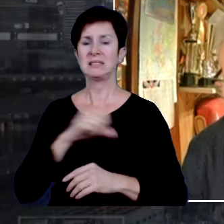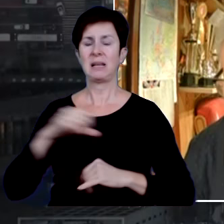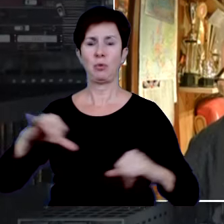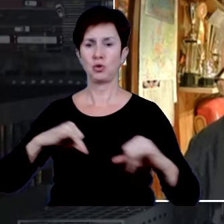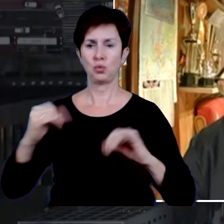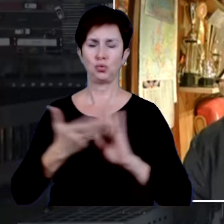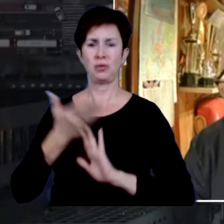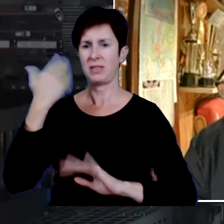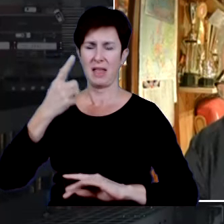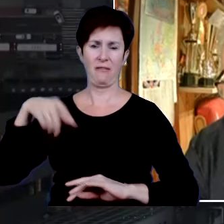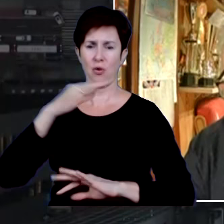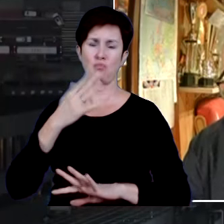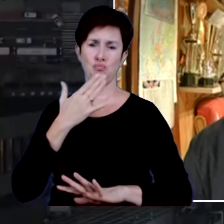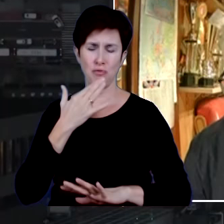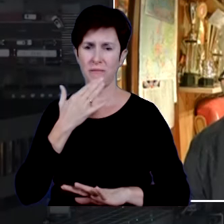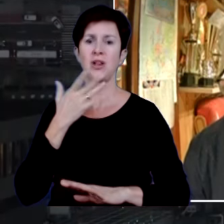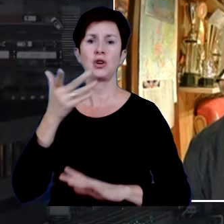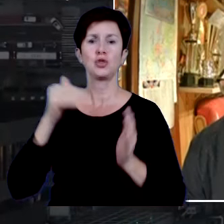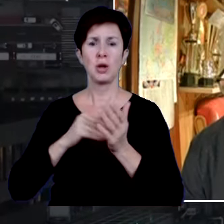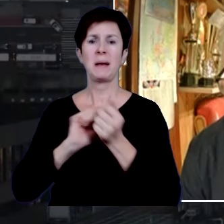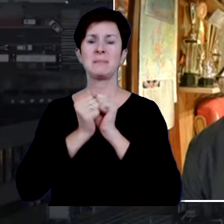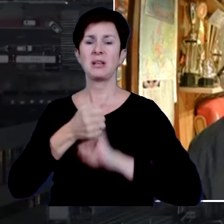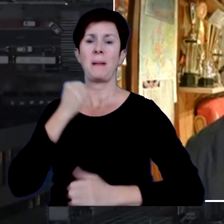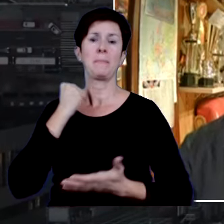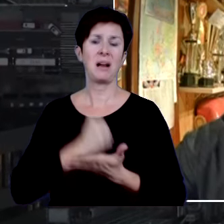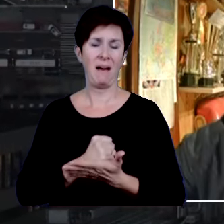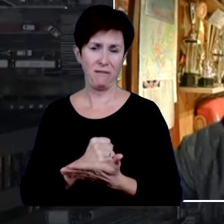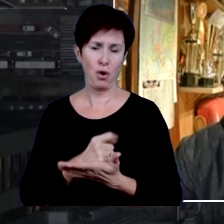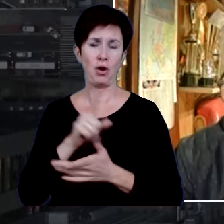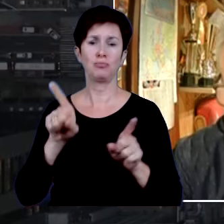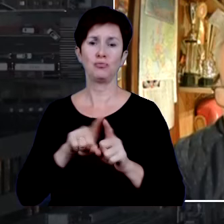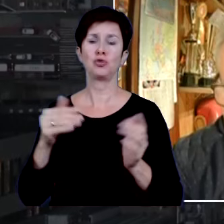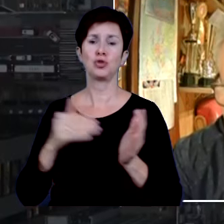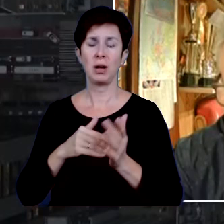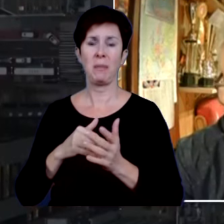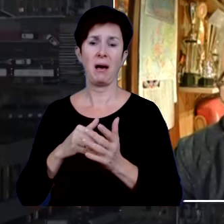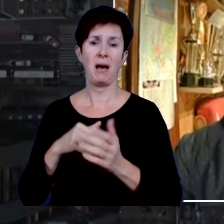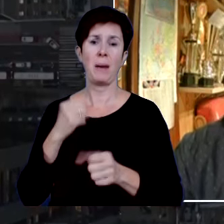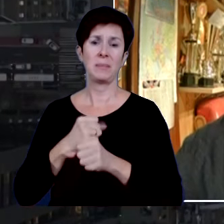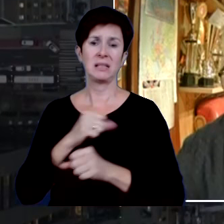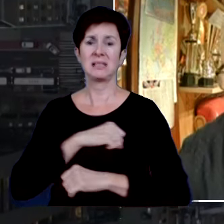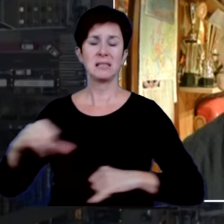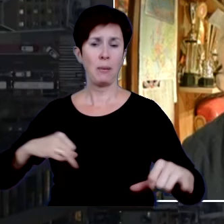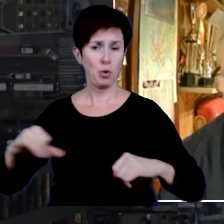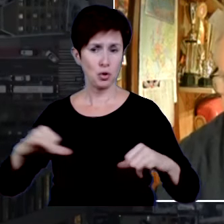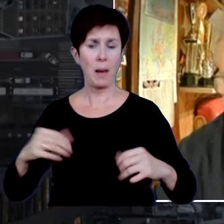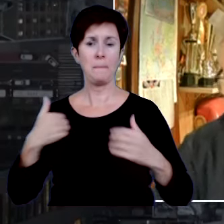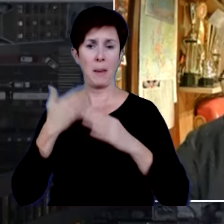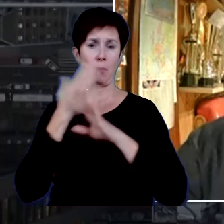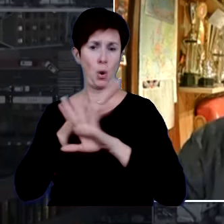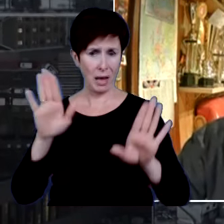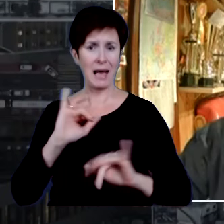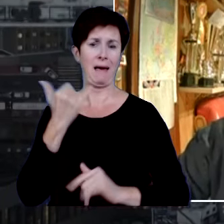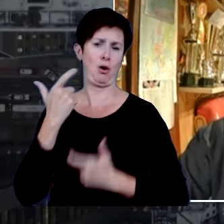dawna o tym mówili i mówili, że potrzebne są zmiany w prawie, ale potrzebna jest także praca samorządów i pokazaliśmy, jak to zrobić i wiemy,